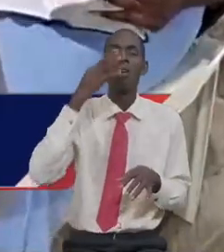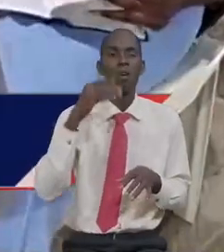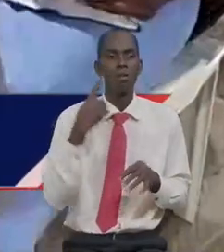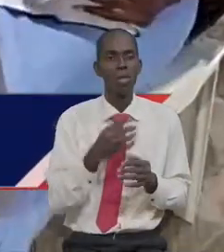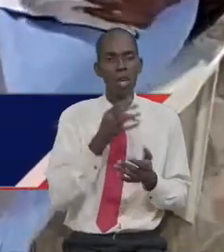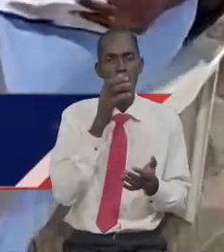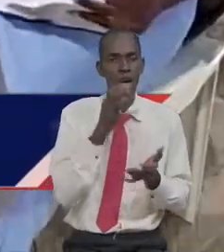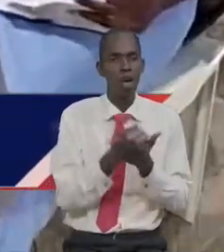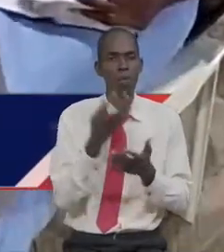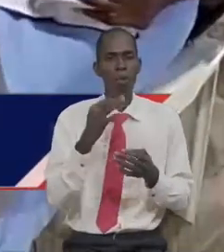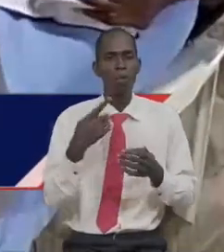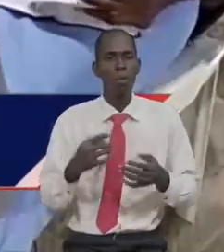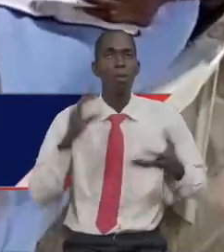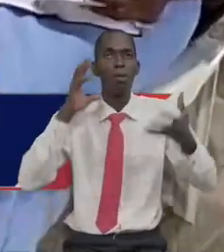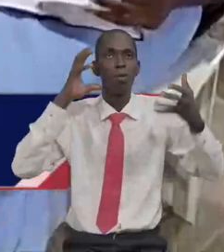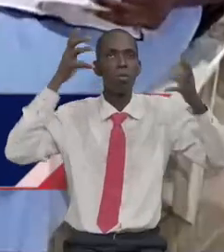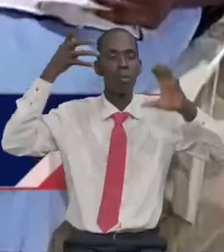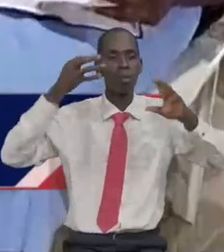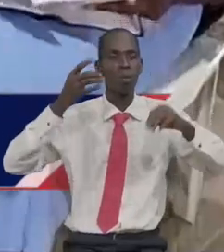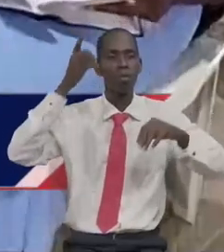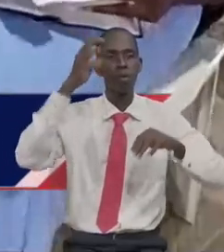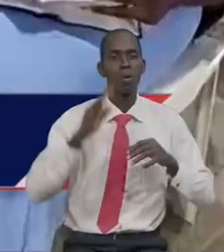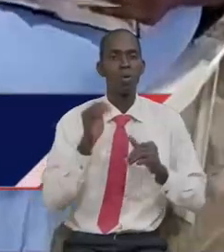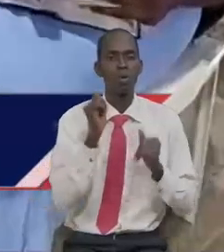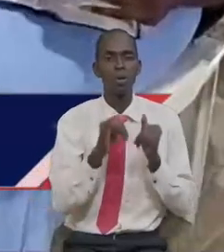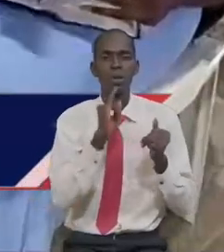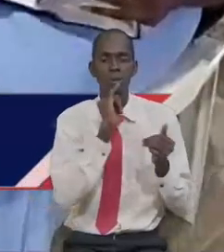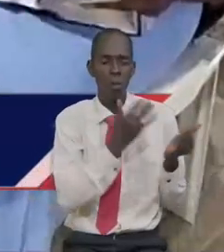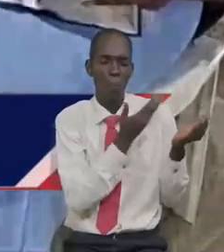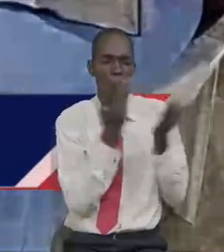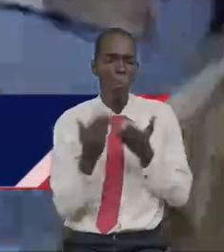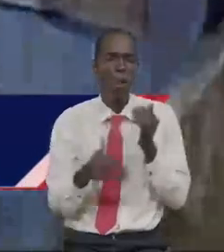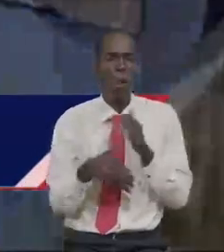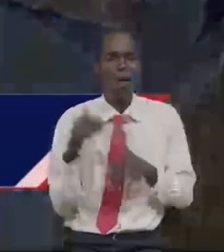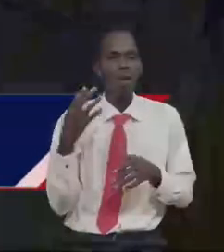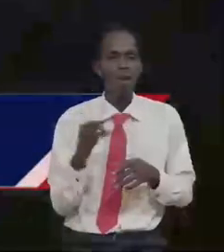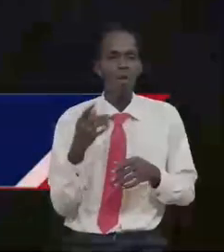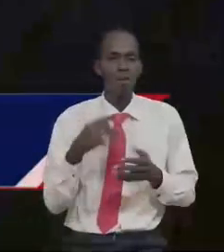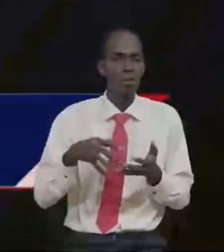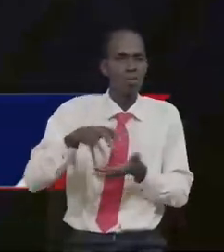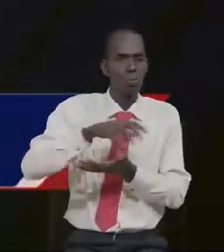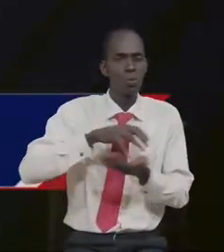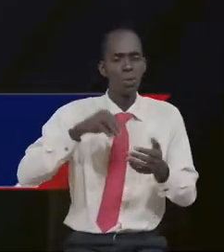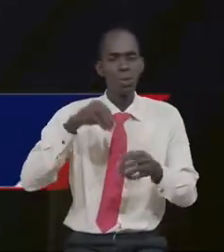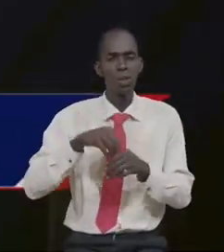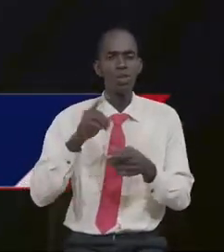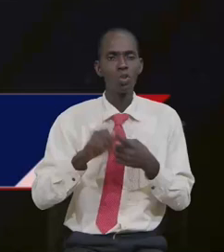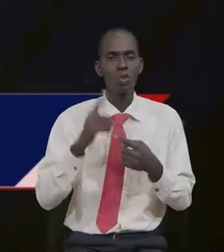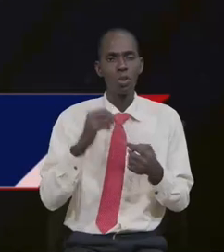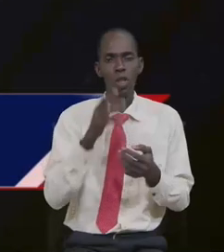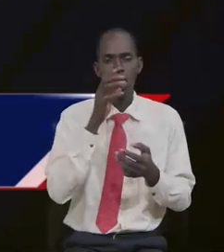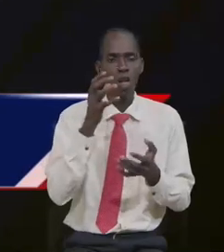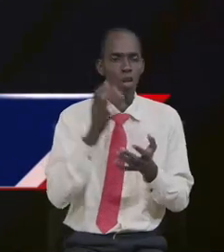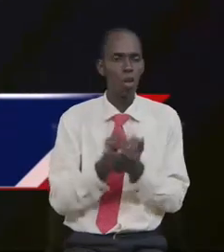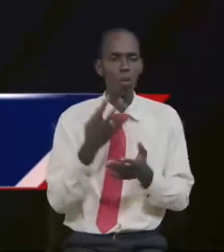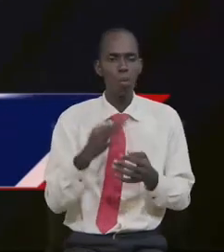de Dieu, versé sans mélange dans la coupe de sa colère, et il sera